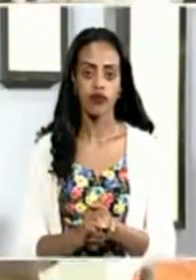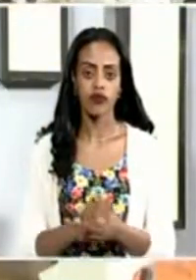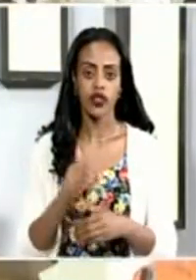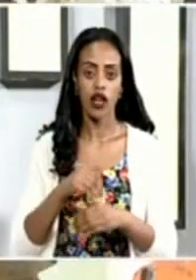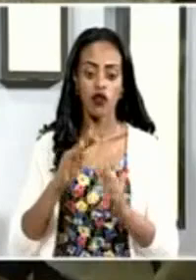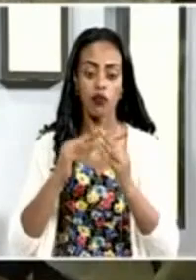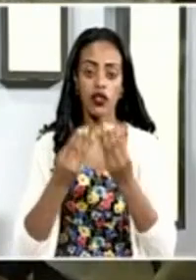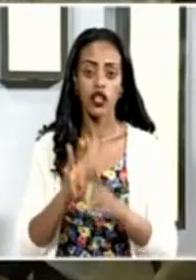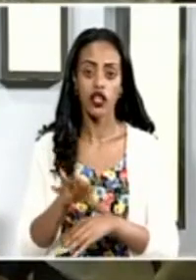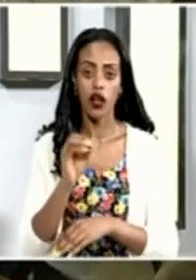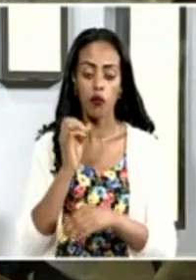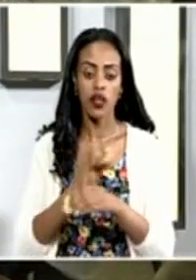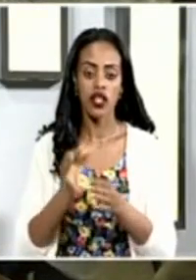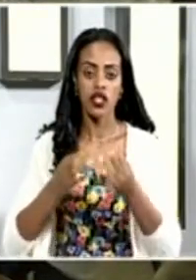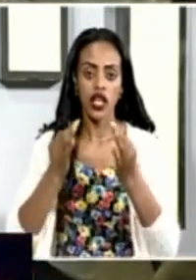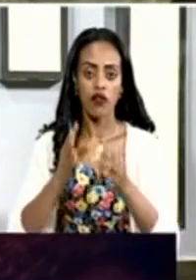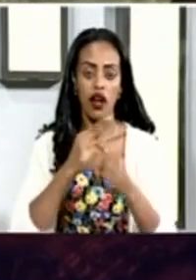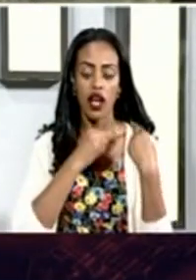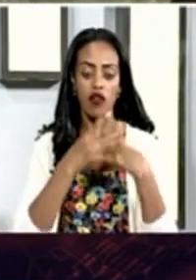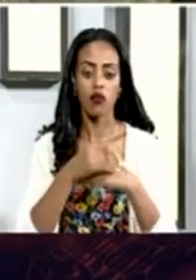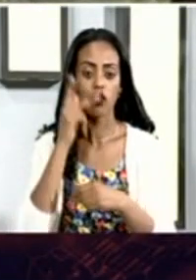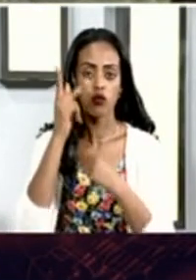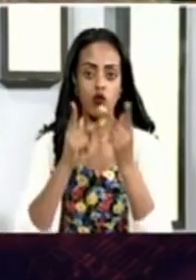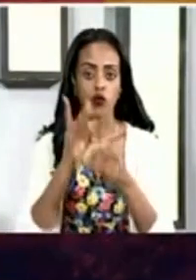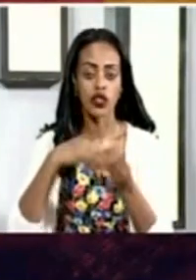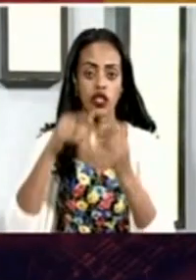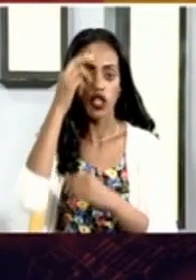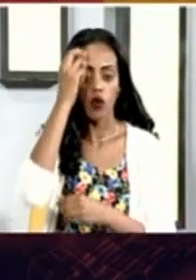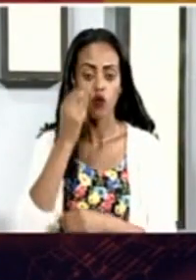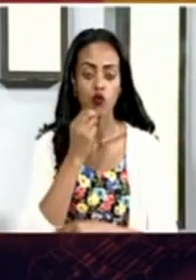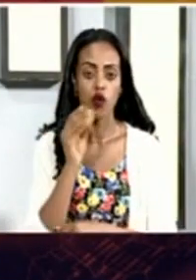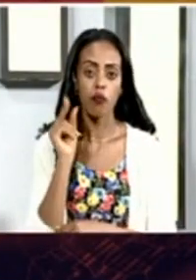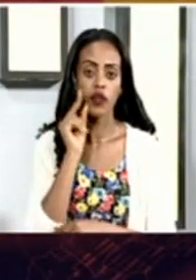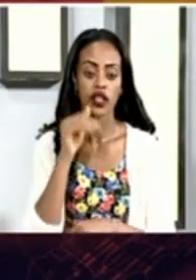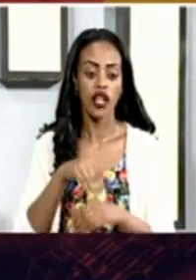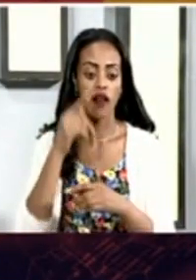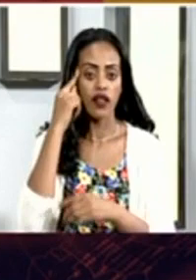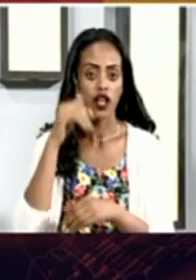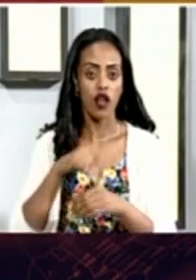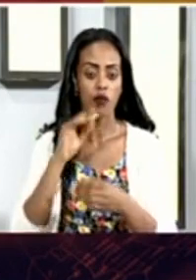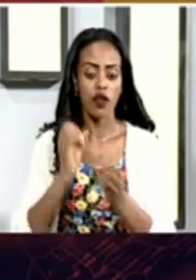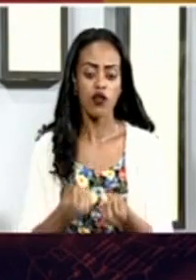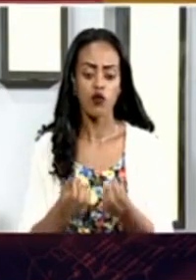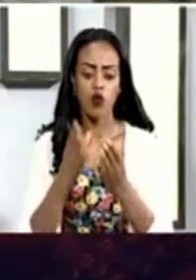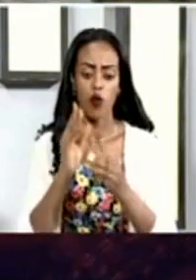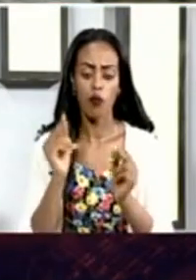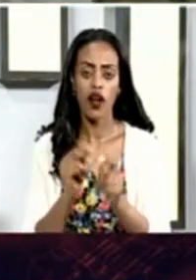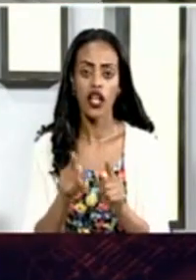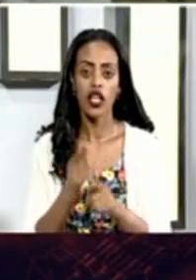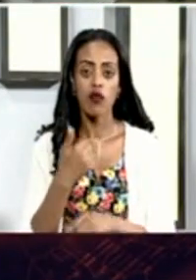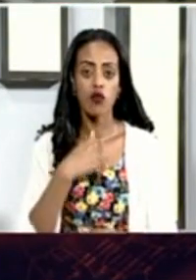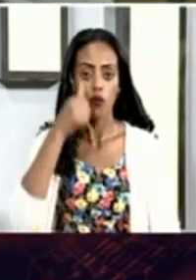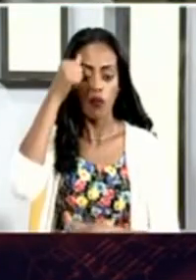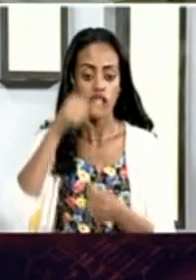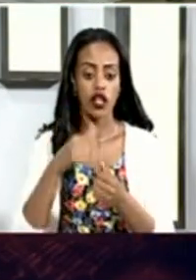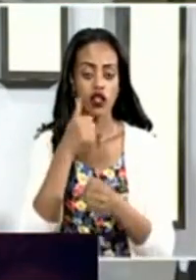ኣብቲ መድረኽ ተረኺበን መልእኽቲ ዝሓለፋ ሓላፊት ቢሮ ባህልን ቱሪዝምን ክልል ትግራይ ወይዘሮ ብረኽቲ ገብረ መድህን ኣብ ትግራይ ማእለያ ዘይብሎም ሓድግታት ከም ዘለዉ